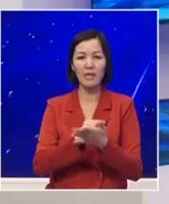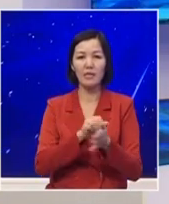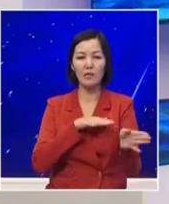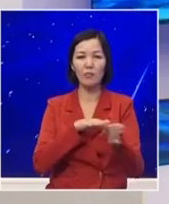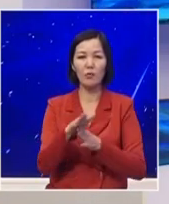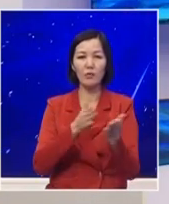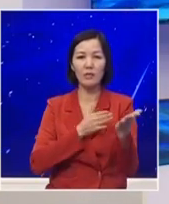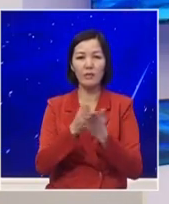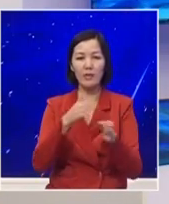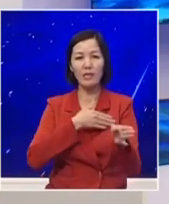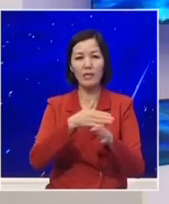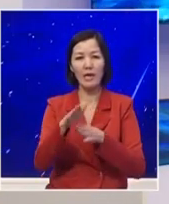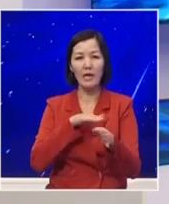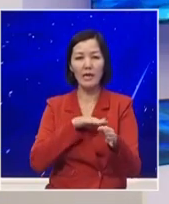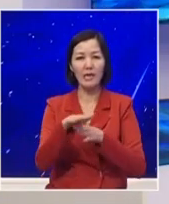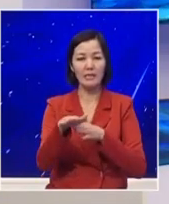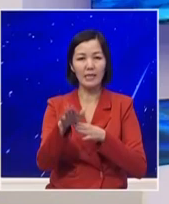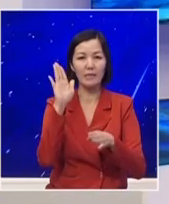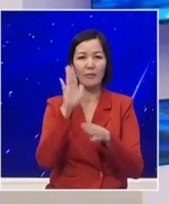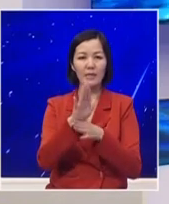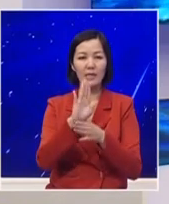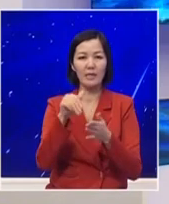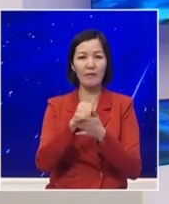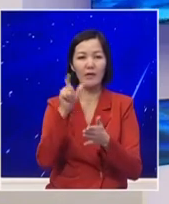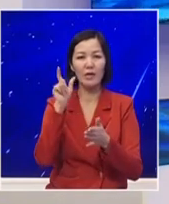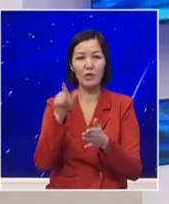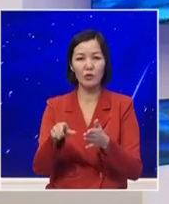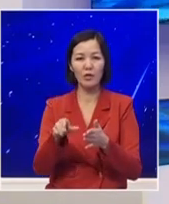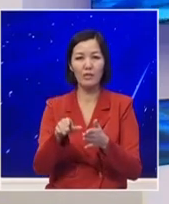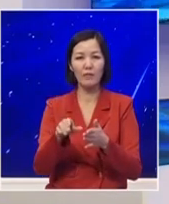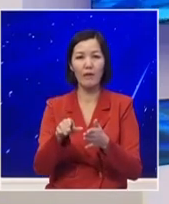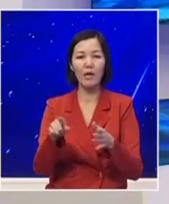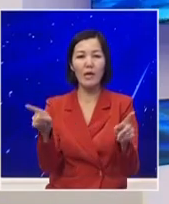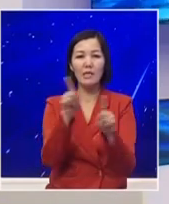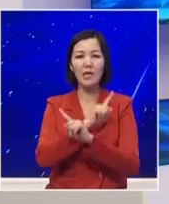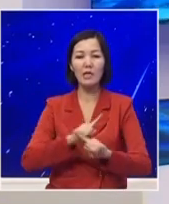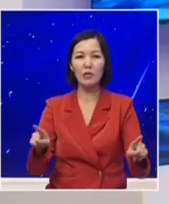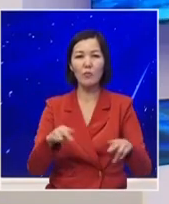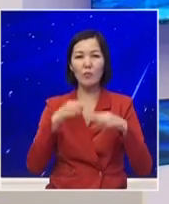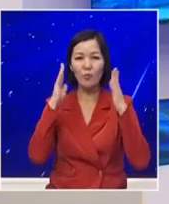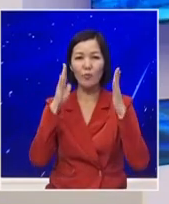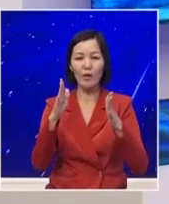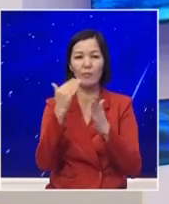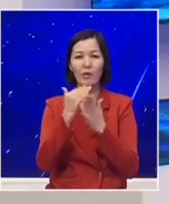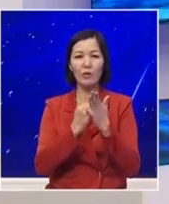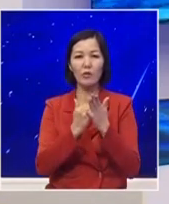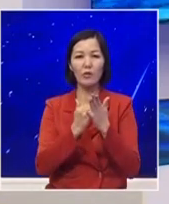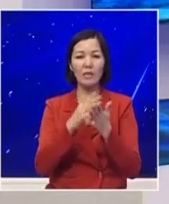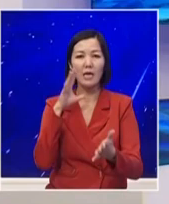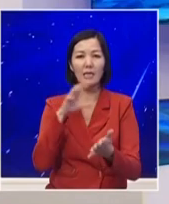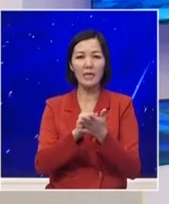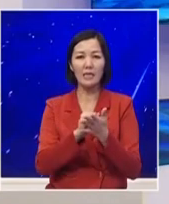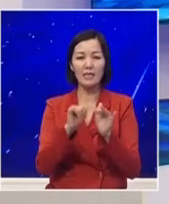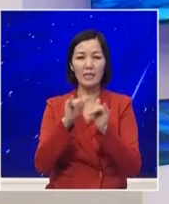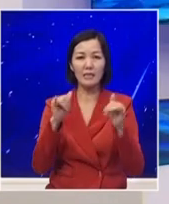занятости, полностью направлена на реализацию послания главы государства, где особый упор сделан на программу продуктивной